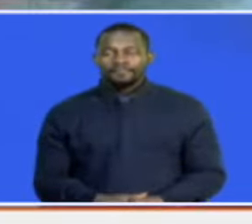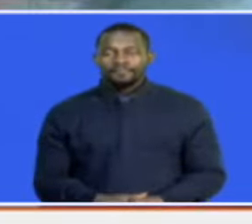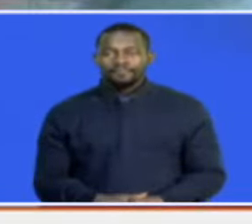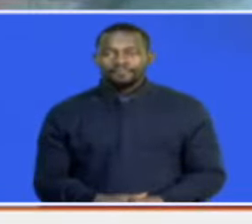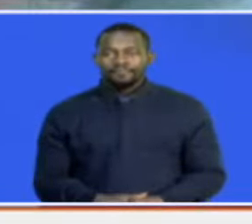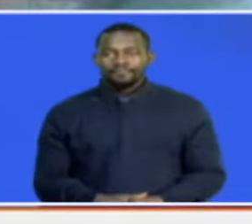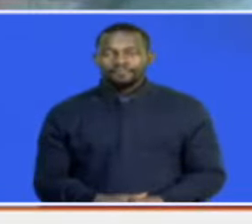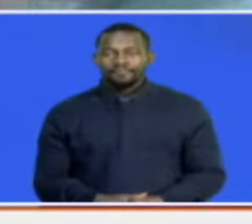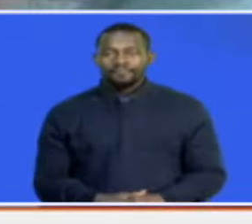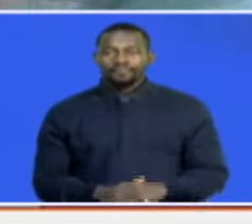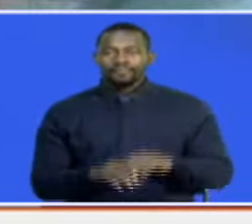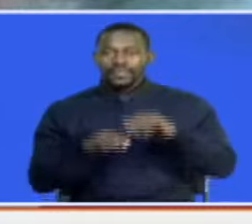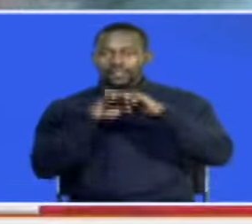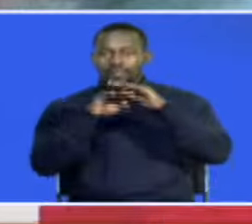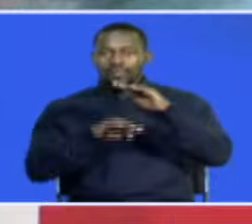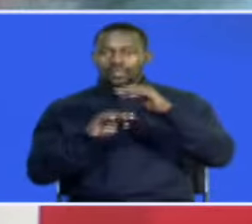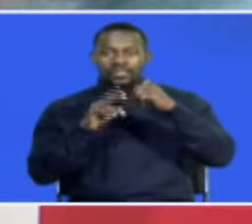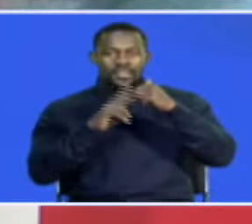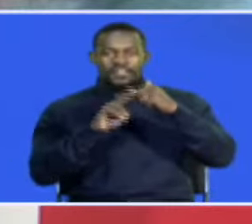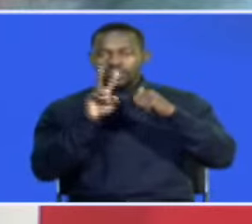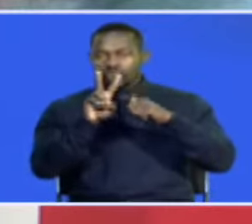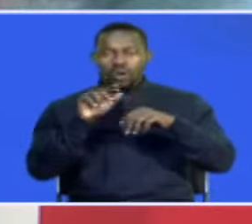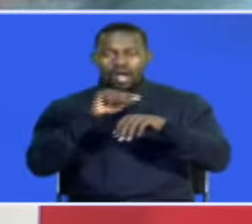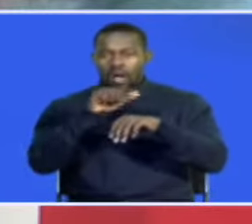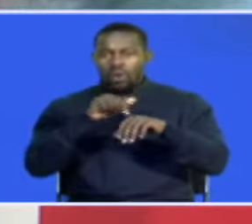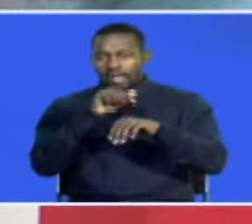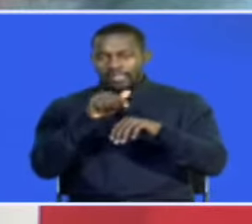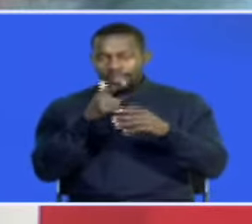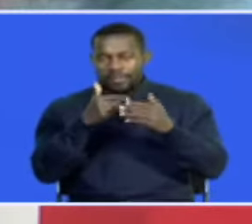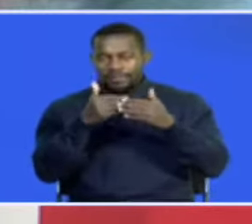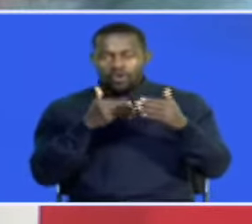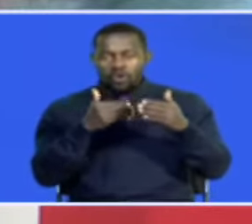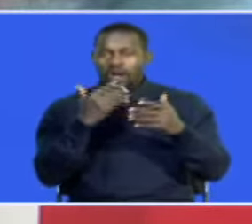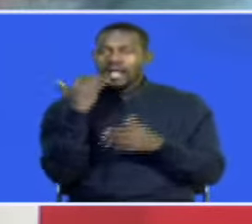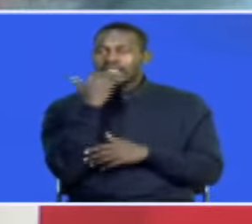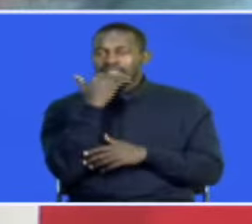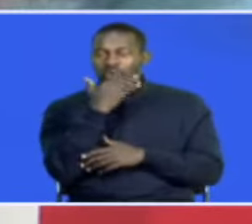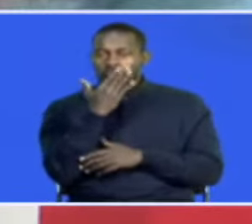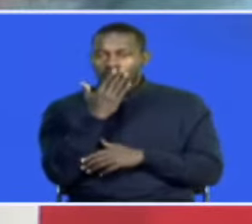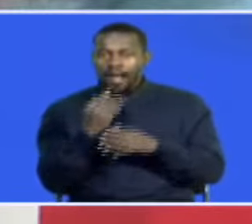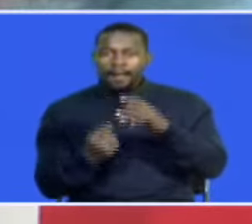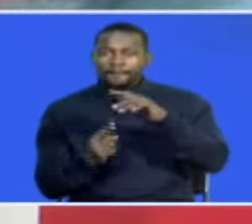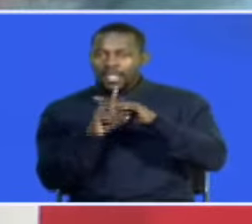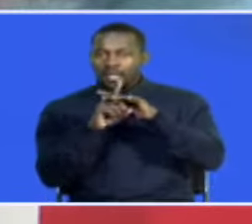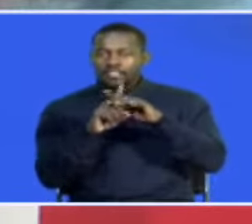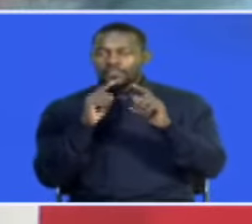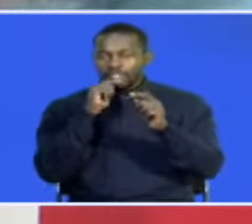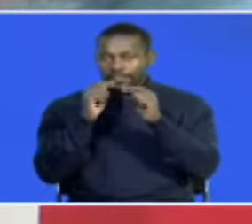Now, with less than 72 hours to go, it is clear that Rigathi Gachagua, the man from Hiriga village,